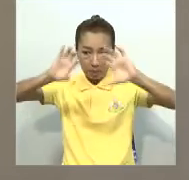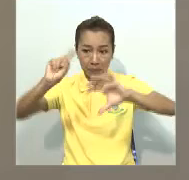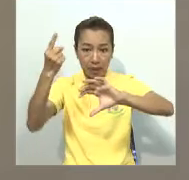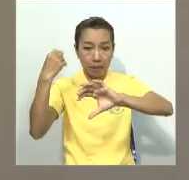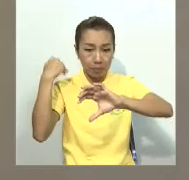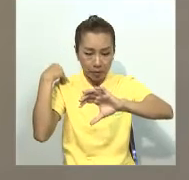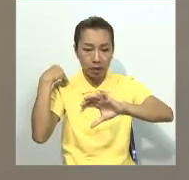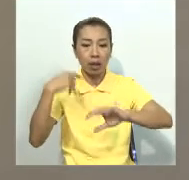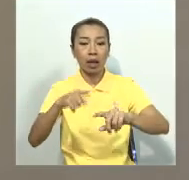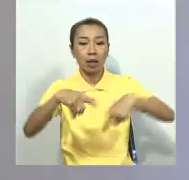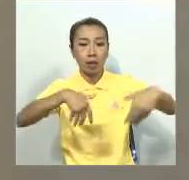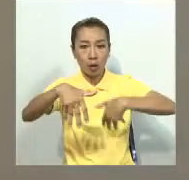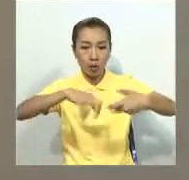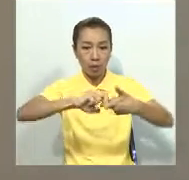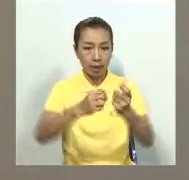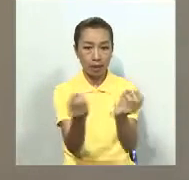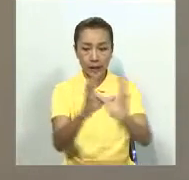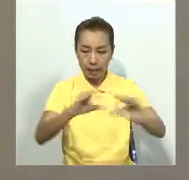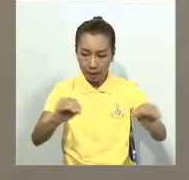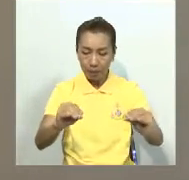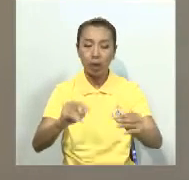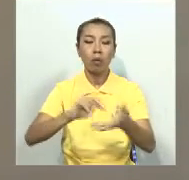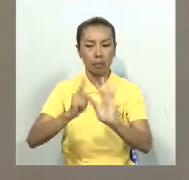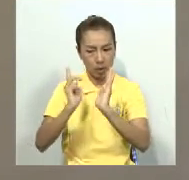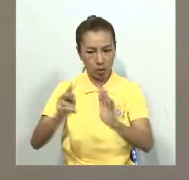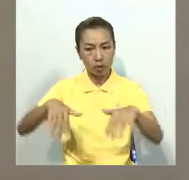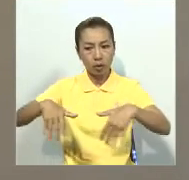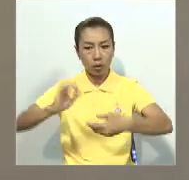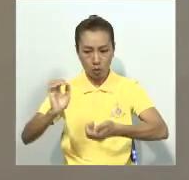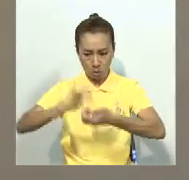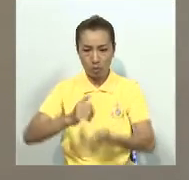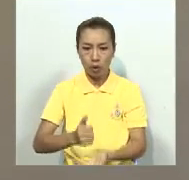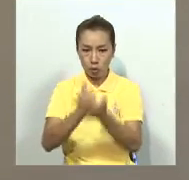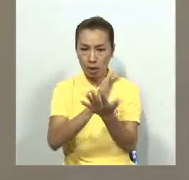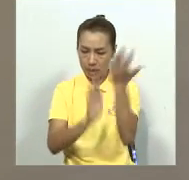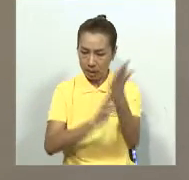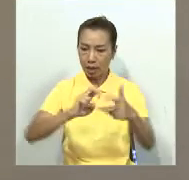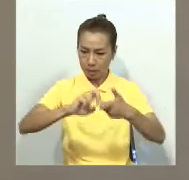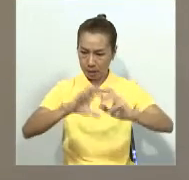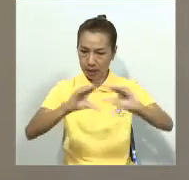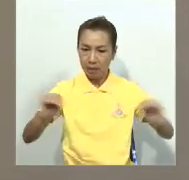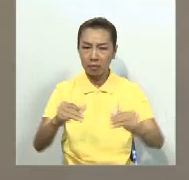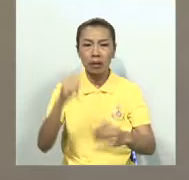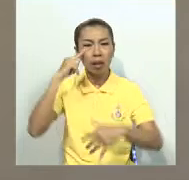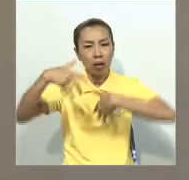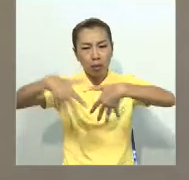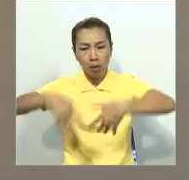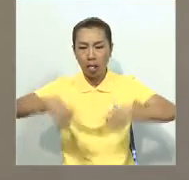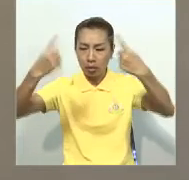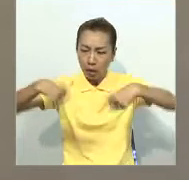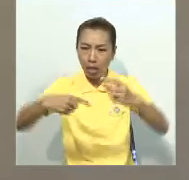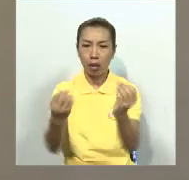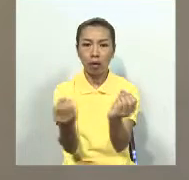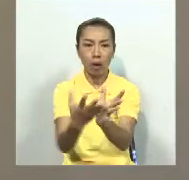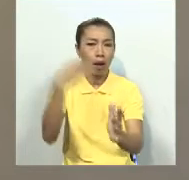งบสุขสันติก็ต้องฟังผมบ้างนะต้องช่วยผมบ้างในการทำให้เมืองสงบสุขเรายิ่งทะเลาะกันมากเท่าไหร่เรายิ่งขัดแ